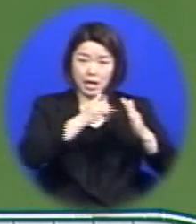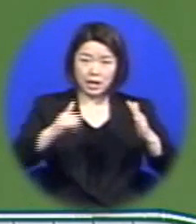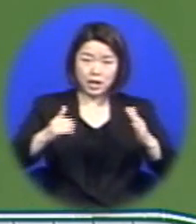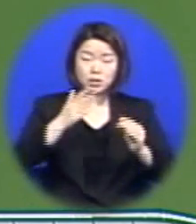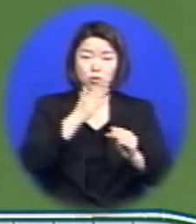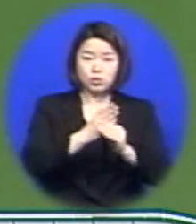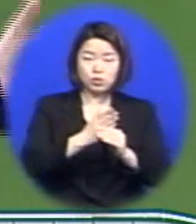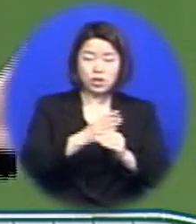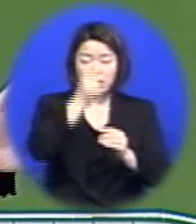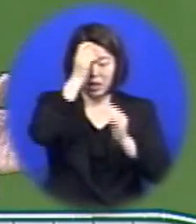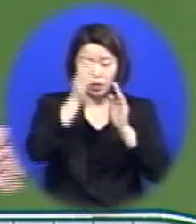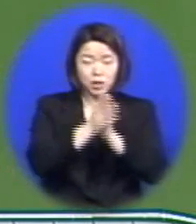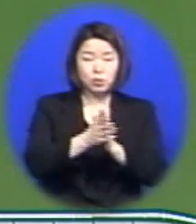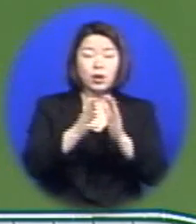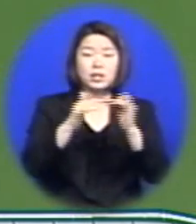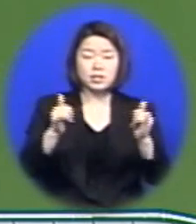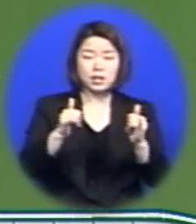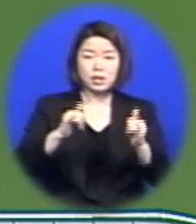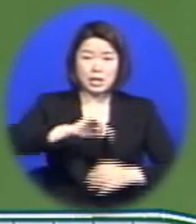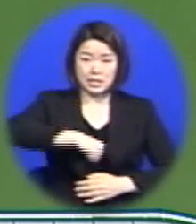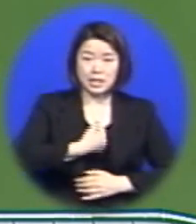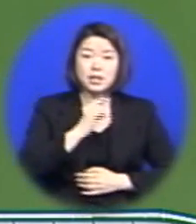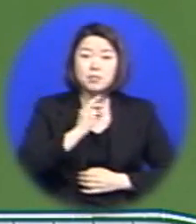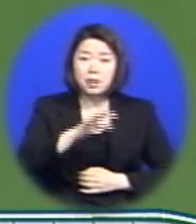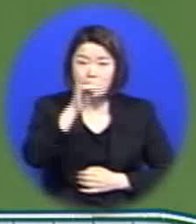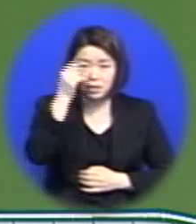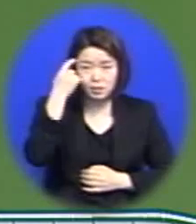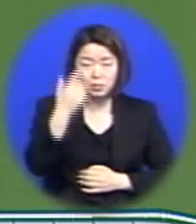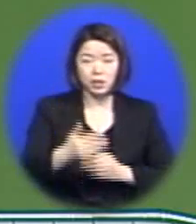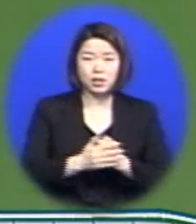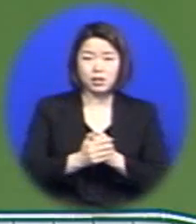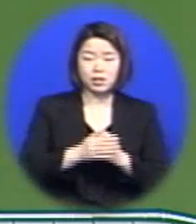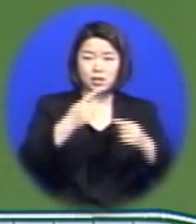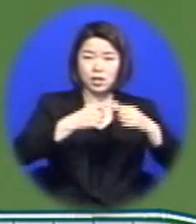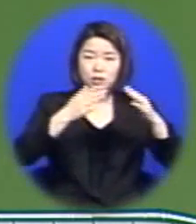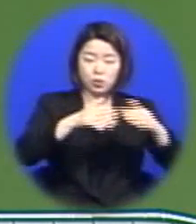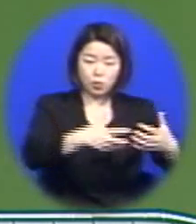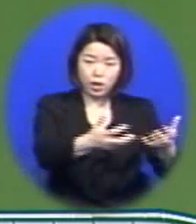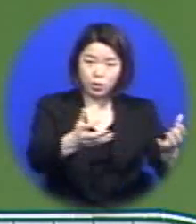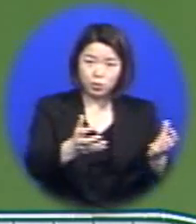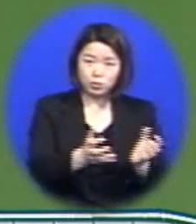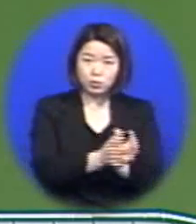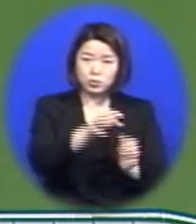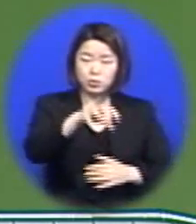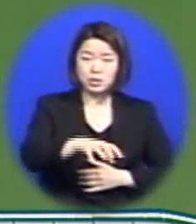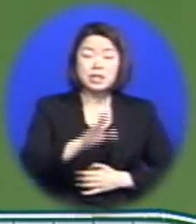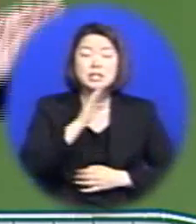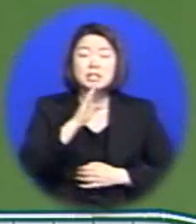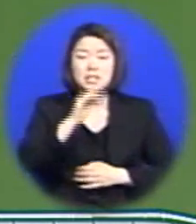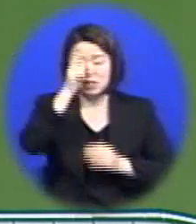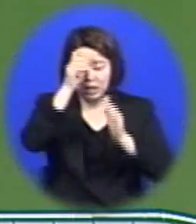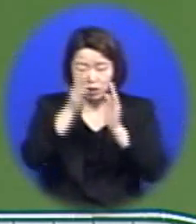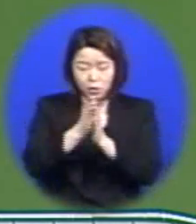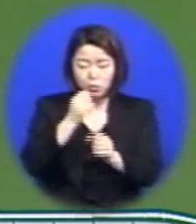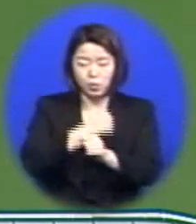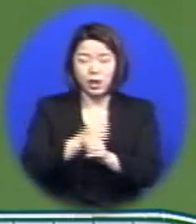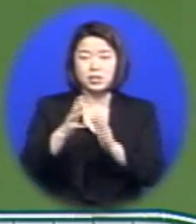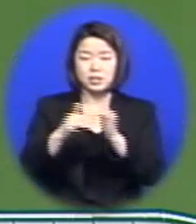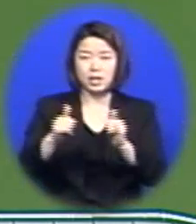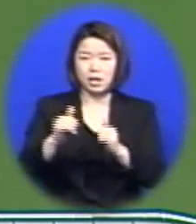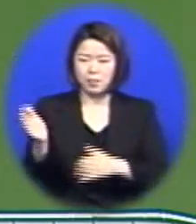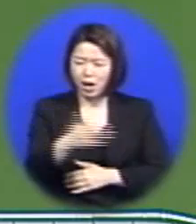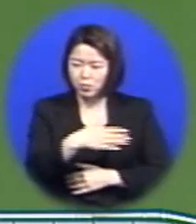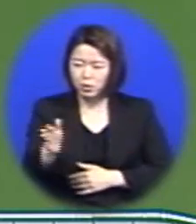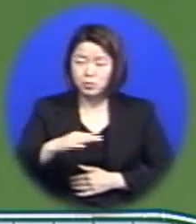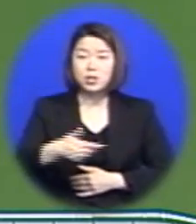기도할 사람은 여러분 자신밖에 없어 보입니까 교회 공동체에서 진짜 기도할 사람이 아무도 없이 여러분 밖에